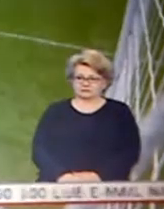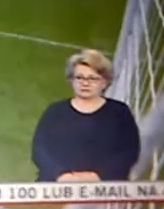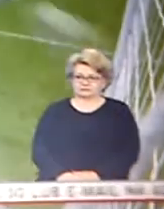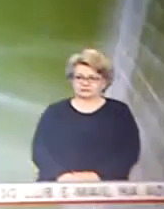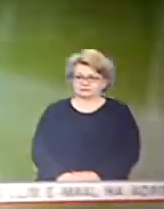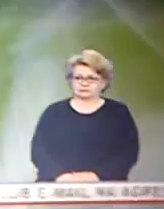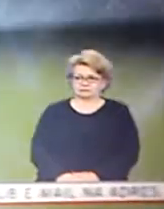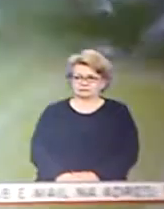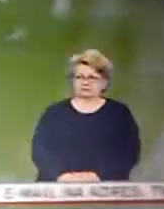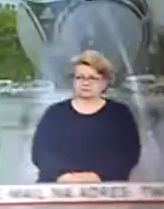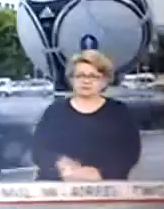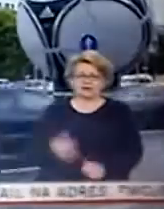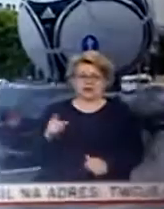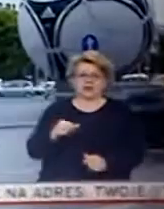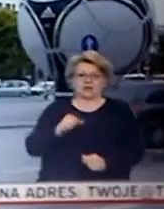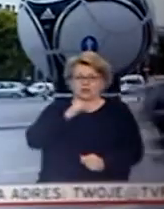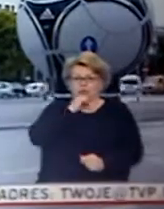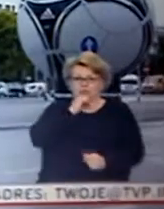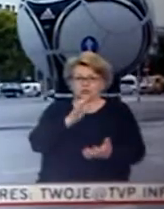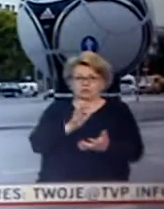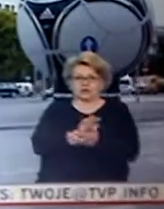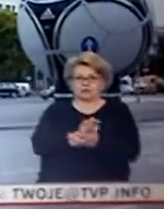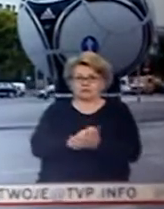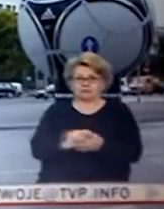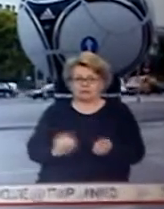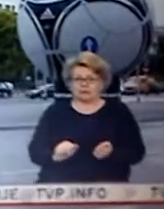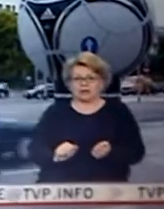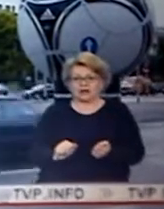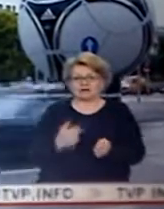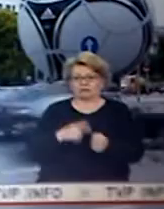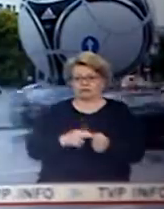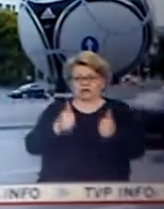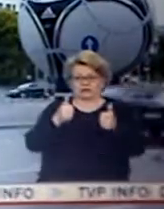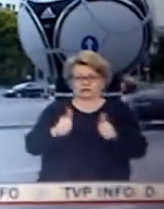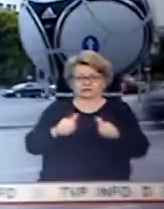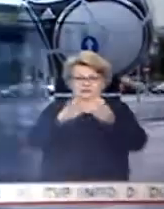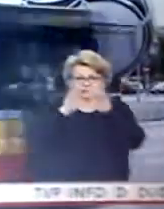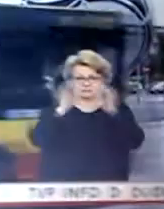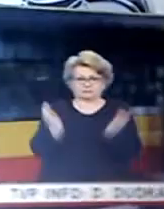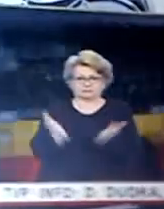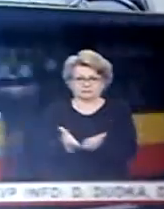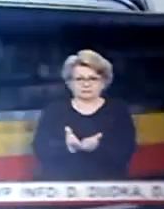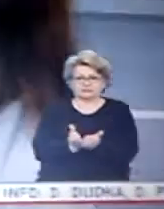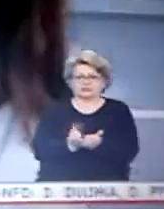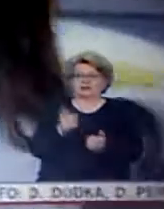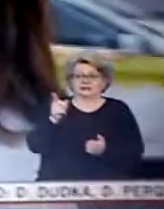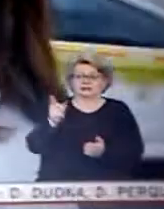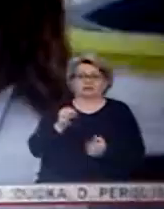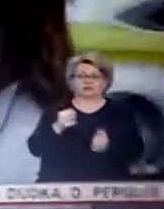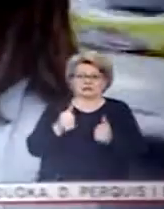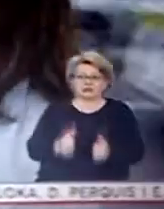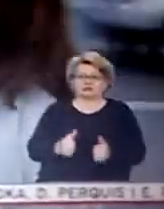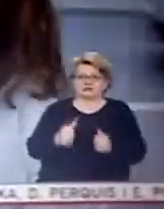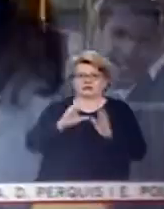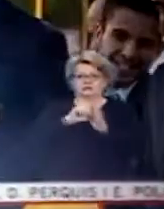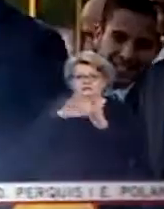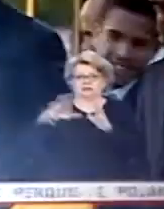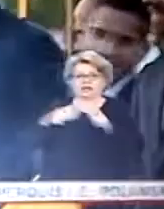Olbrzymia piłka promująca euro nie przesłoniła przesłania tych, którzy postanowili zdjąć liście z palmy. Wygląda